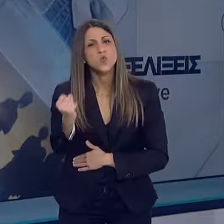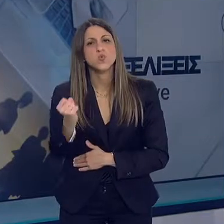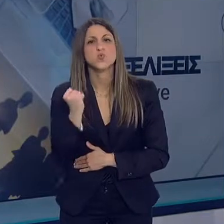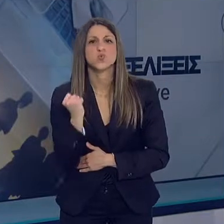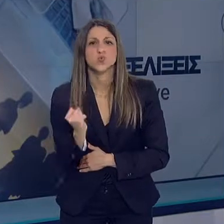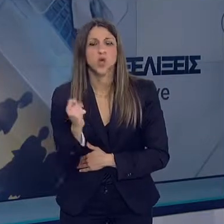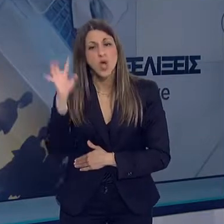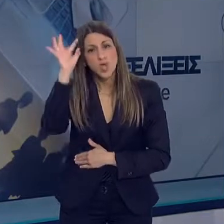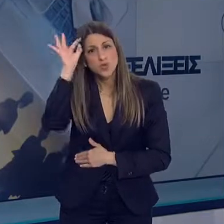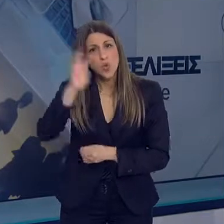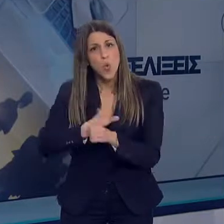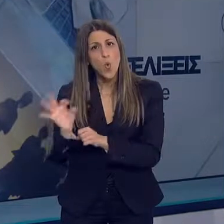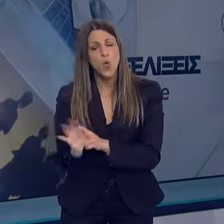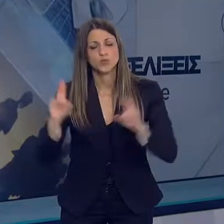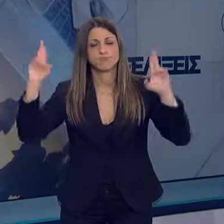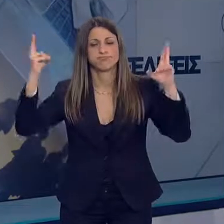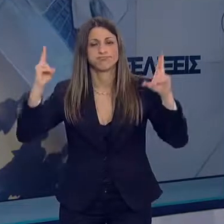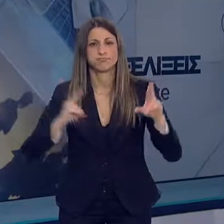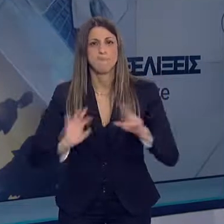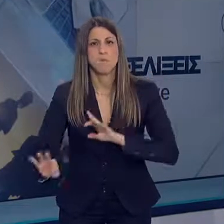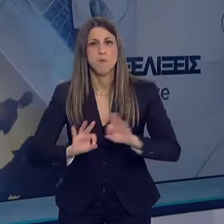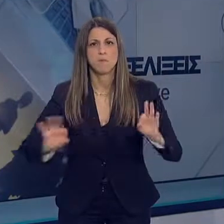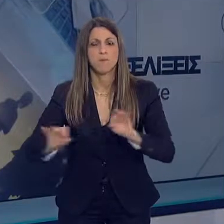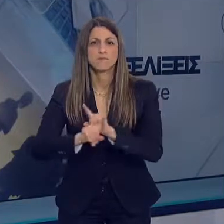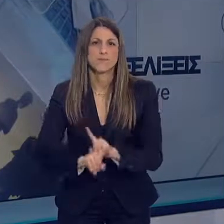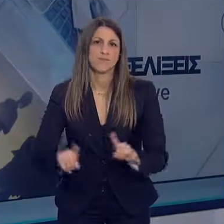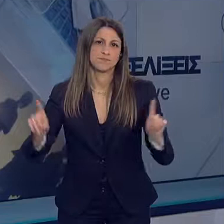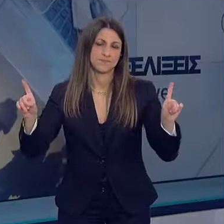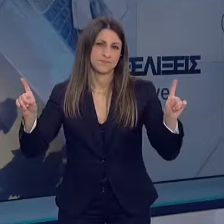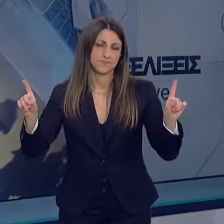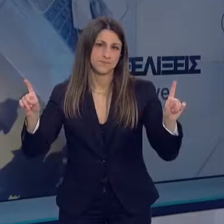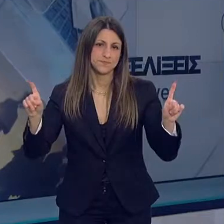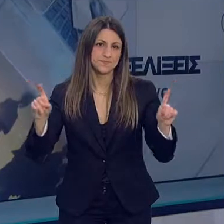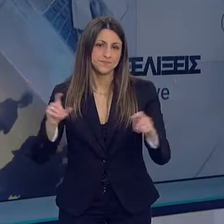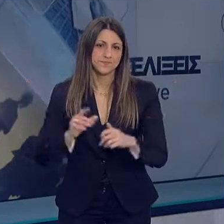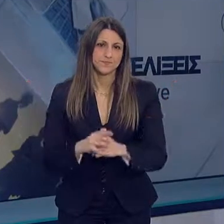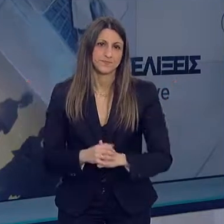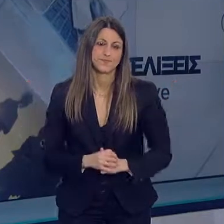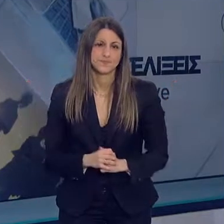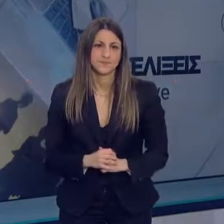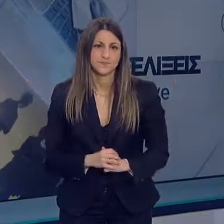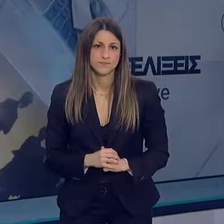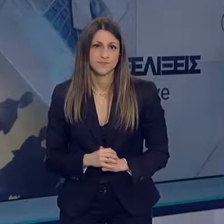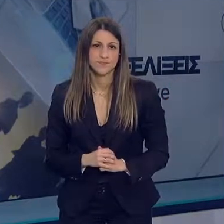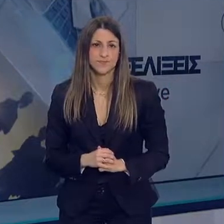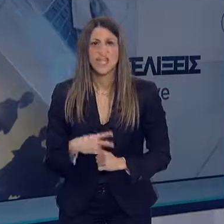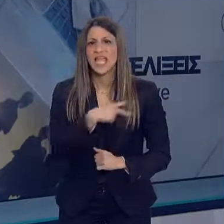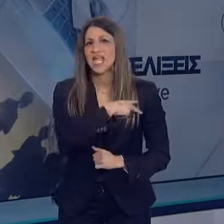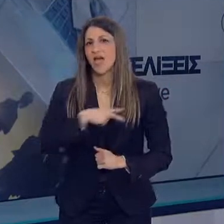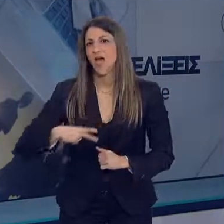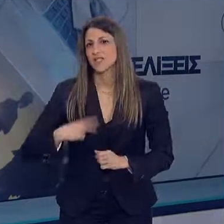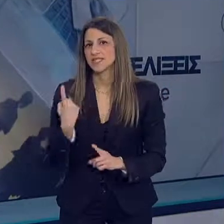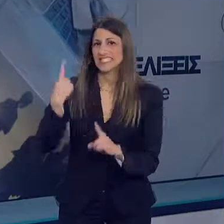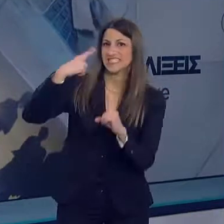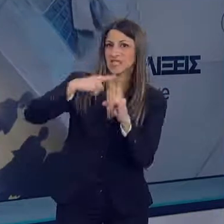οποιαδήποτε εξάπλωση της νόσου, είτε σε επίπεδο κοινότητας, είτε σε επίπεδο περίγυρου οικογενειακού. Να διευκρινίσω και κάτι άλλο, ότι αυτά